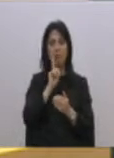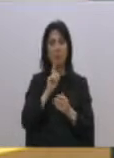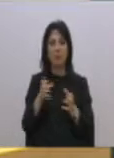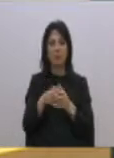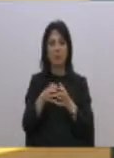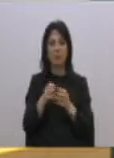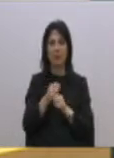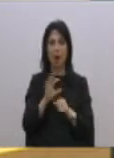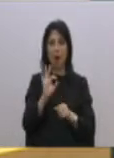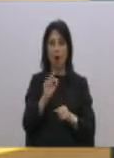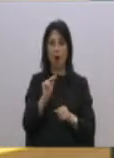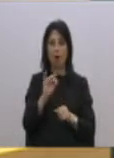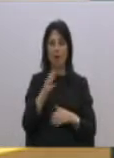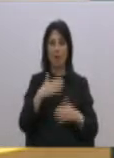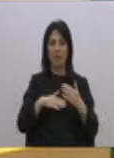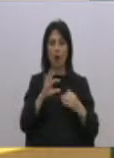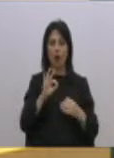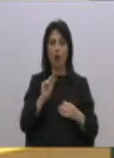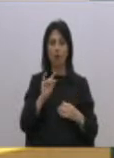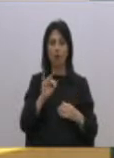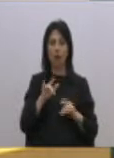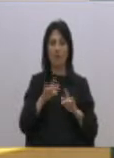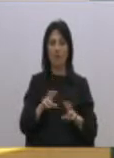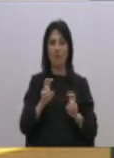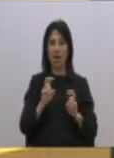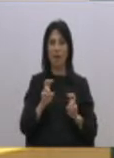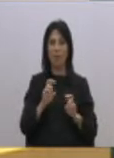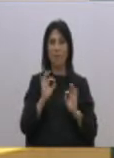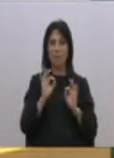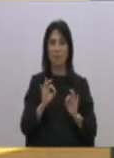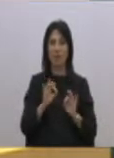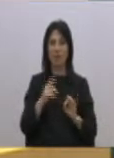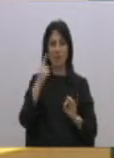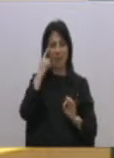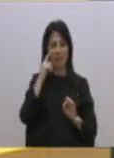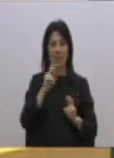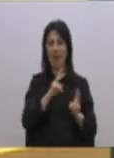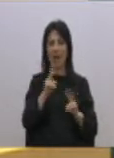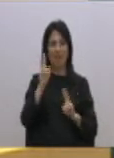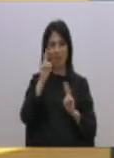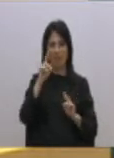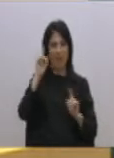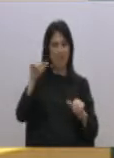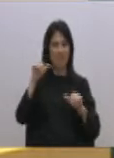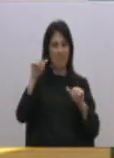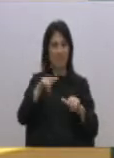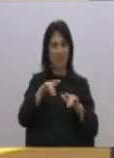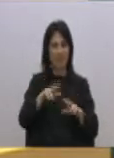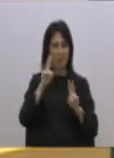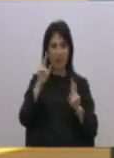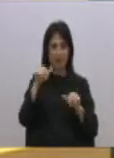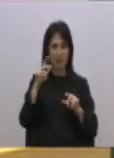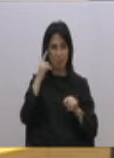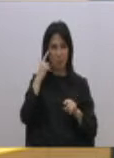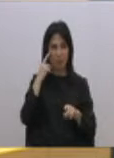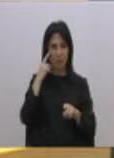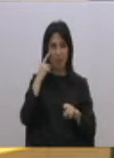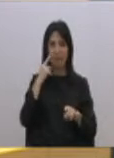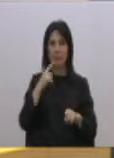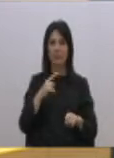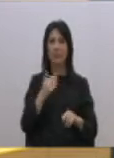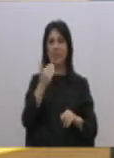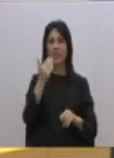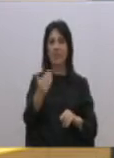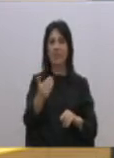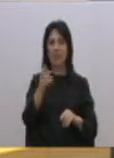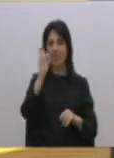ზუსტად ოჩიგავი მიხარია, რომ ოჩიგავას საქმე მართლა გეგონათ, რომ არავინ არ იცის ამ დარბაზში ეს საქმე.